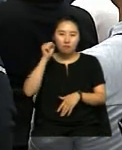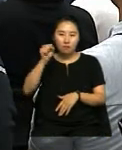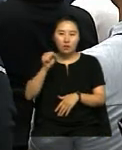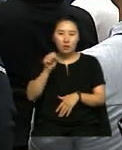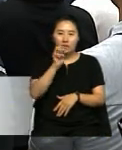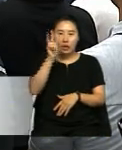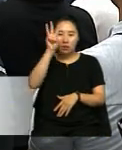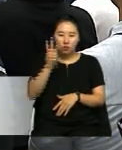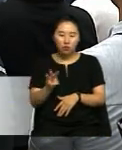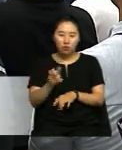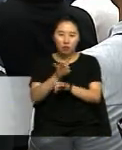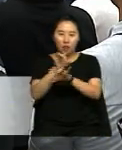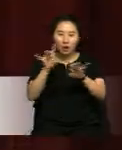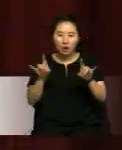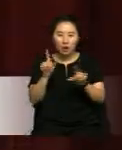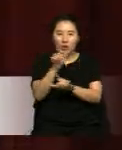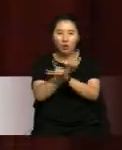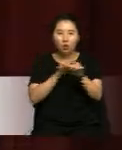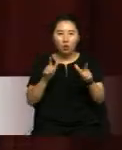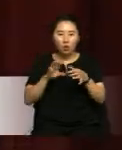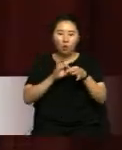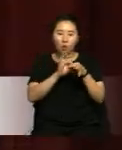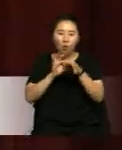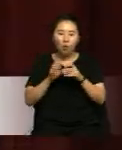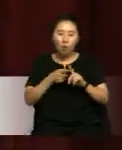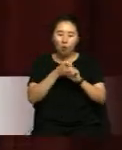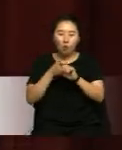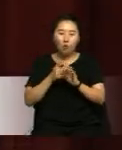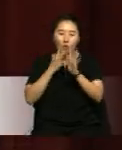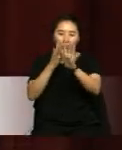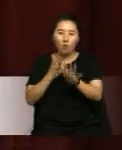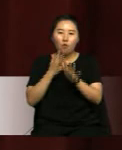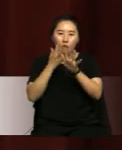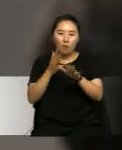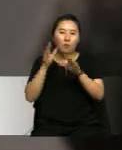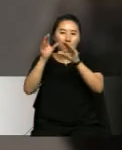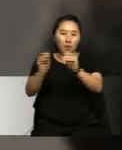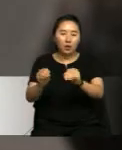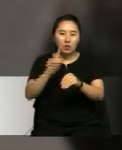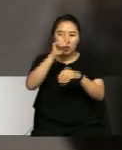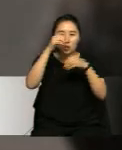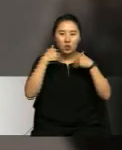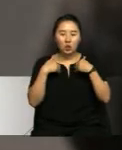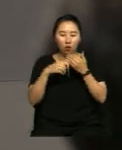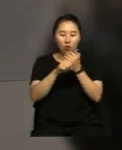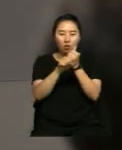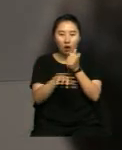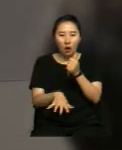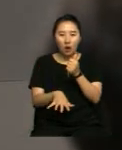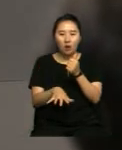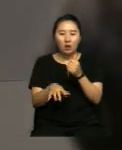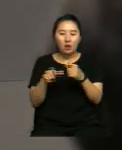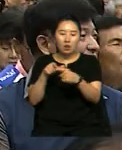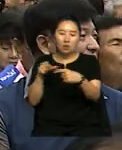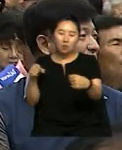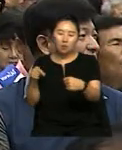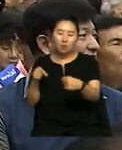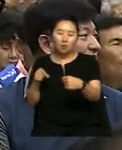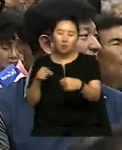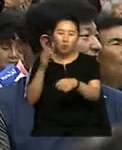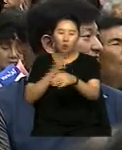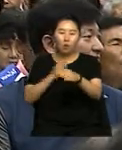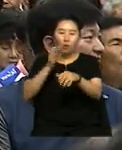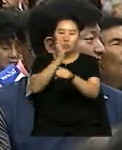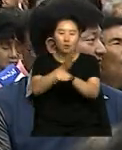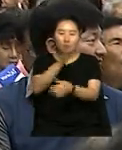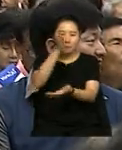양주시는 일본으로 각종 연수와 유관기관 방문 지원을 근절하고 시청과 산하기관에 일본 제품 공공